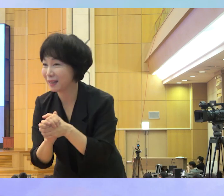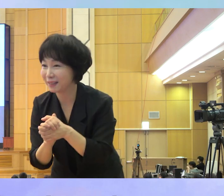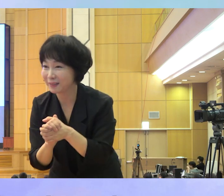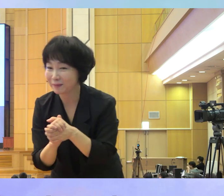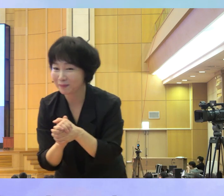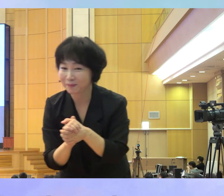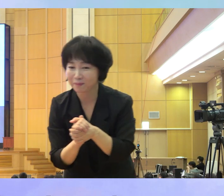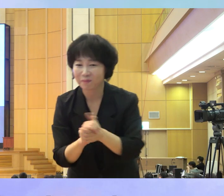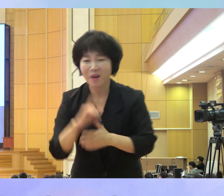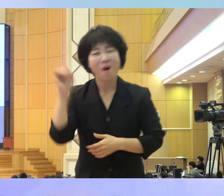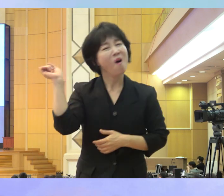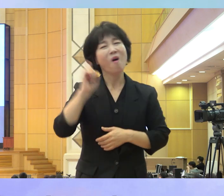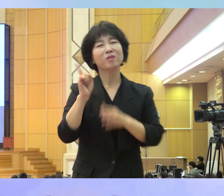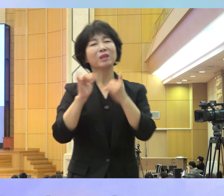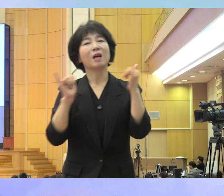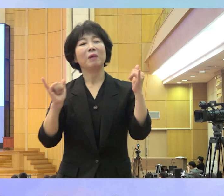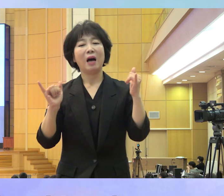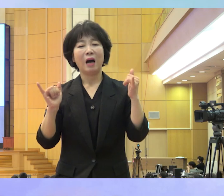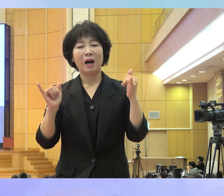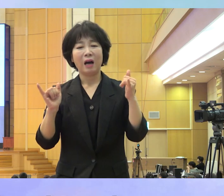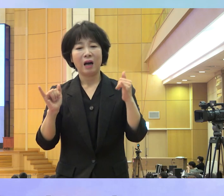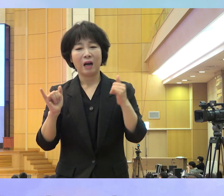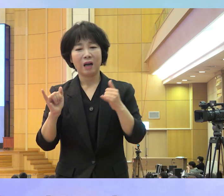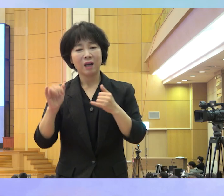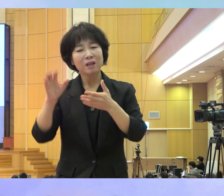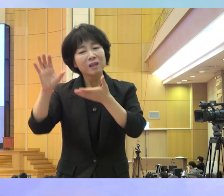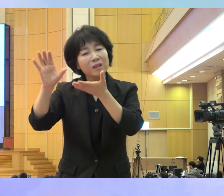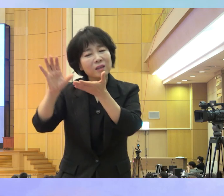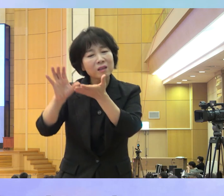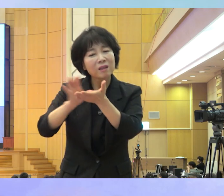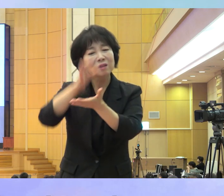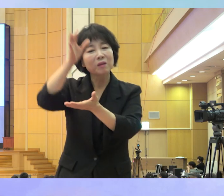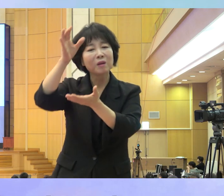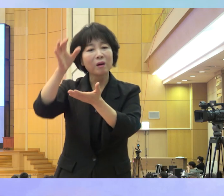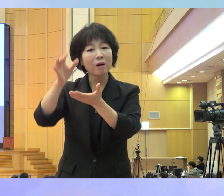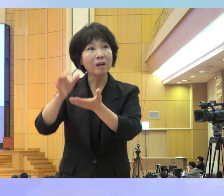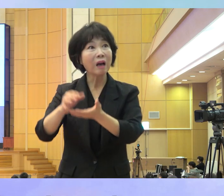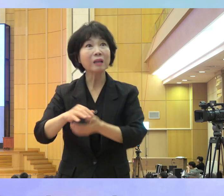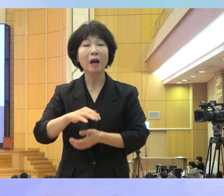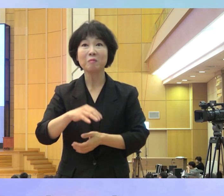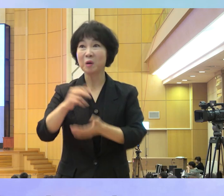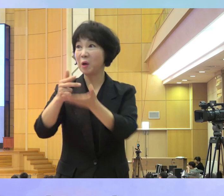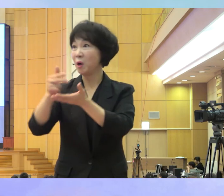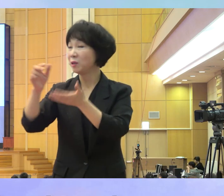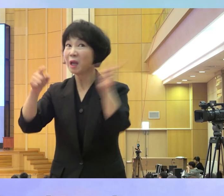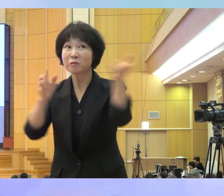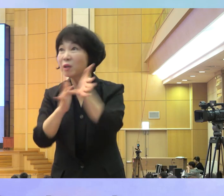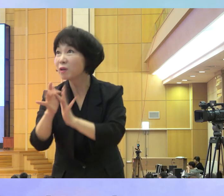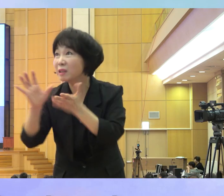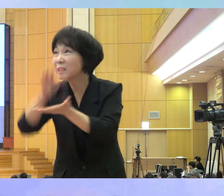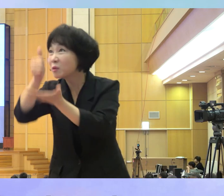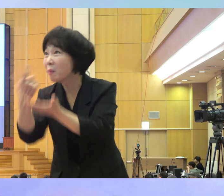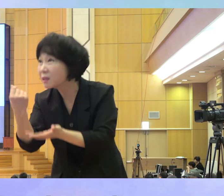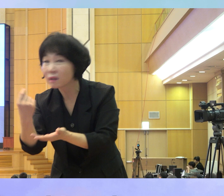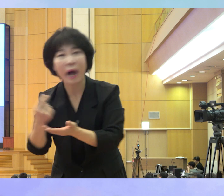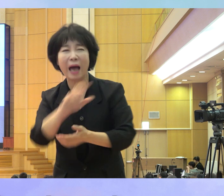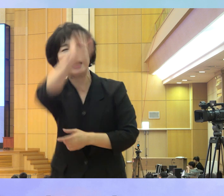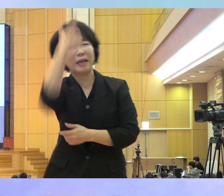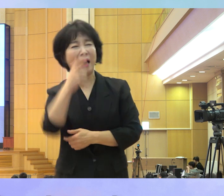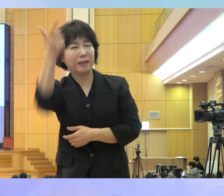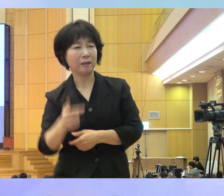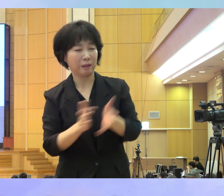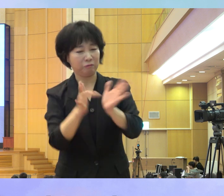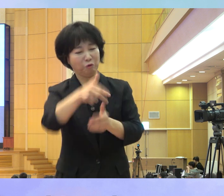그리스도라며 어떤 이들은 그리스도가 어찌 그리스도다 선지자다, 어떤 사람은 또